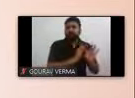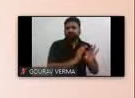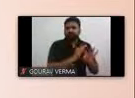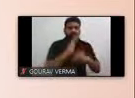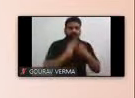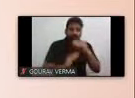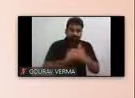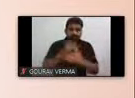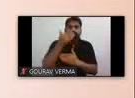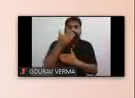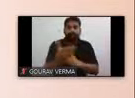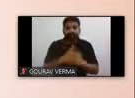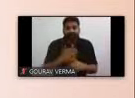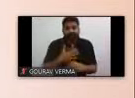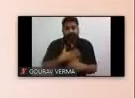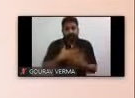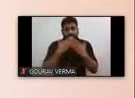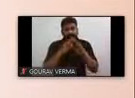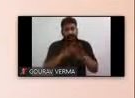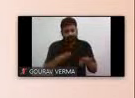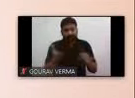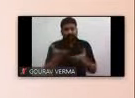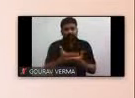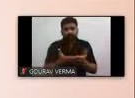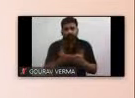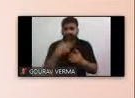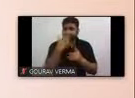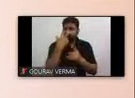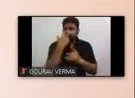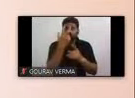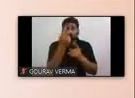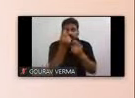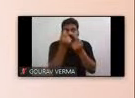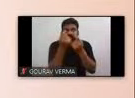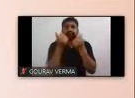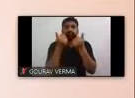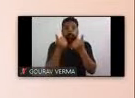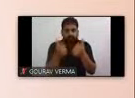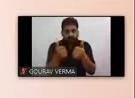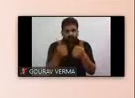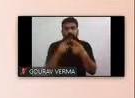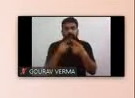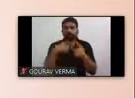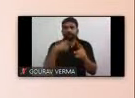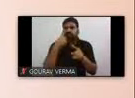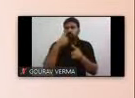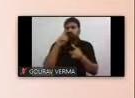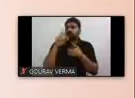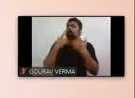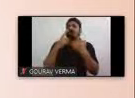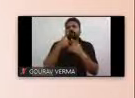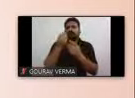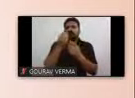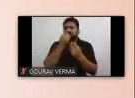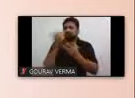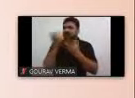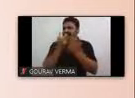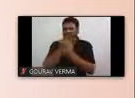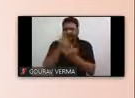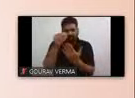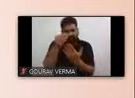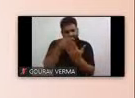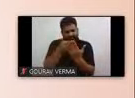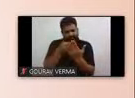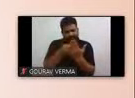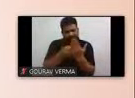हमारे बच्चे जो जो जिनके पास विजन है वो बच्चे भी, माँ माँ जब शॉपिंग लिस्ट बनाती है तो वो बच्चा,